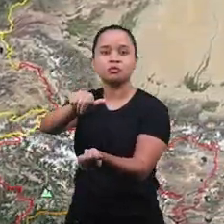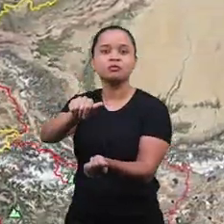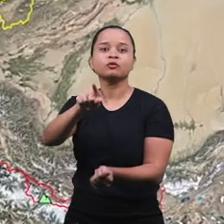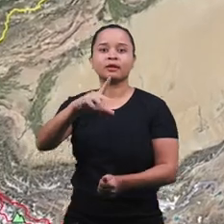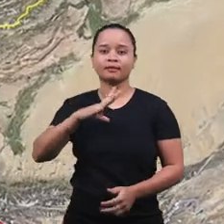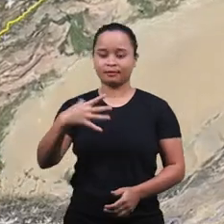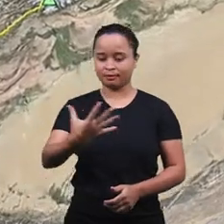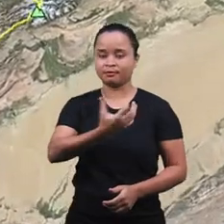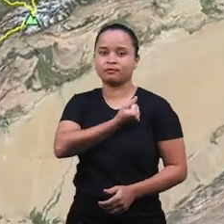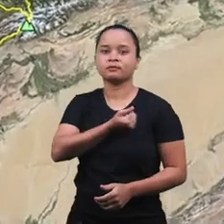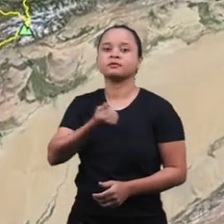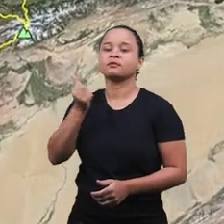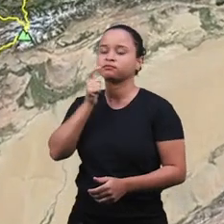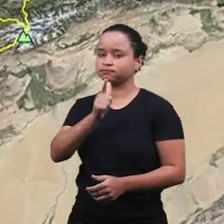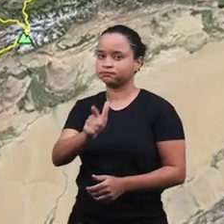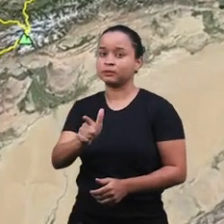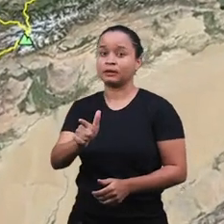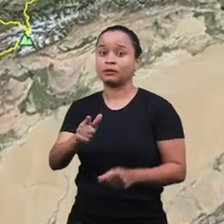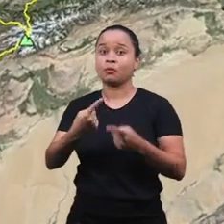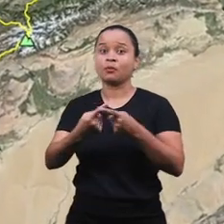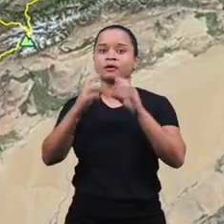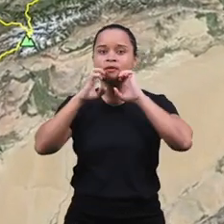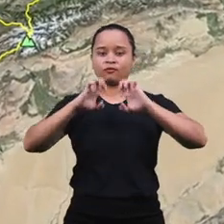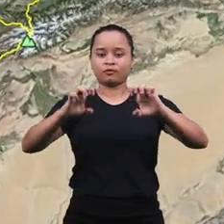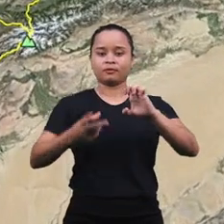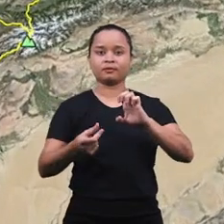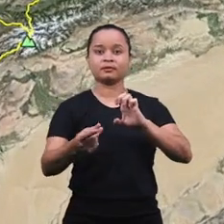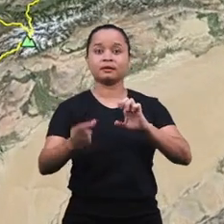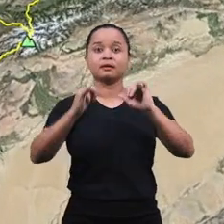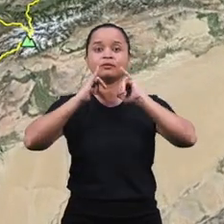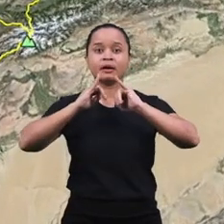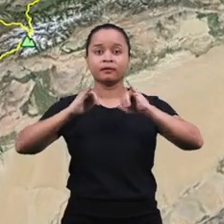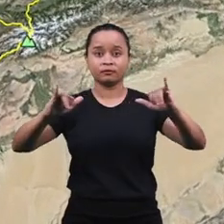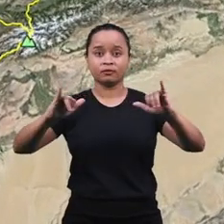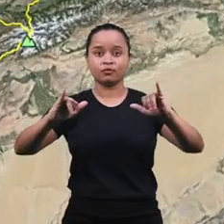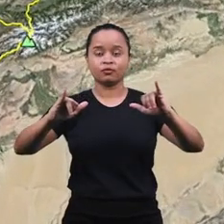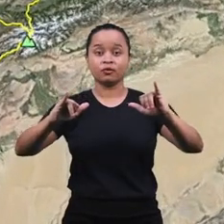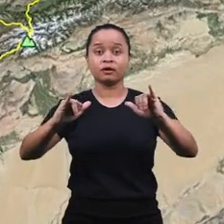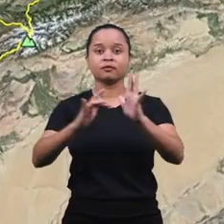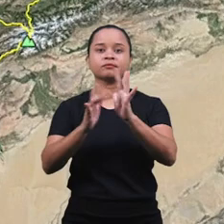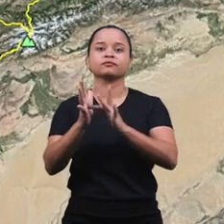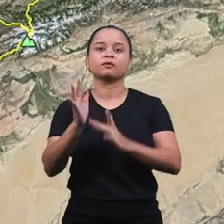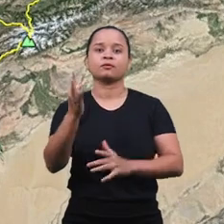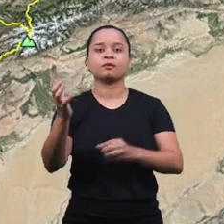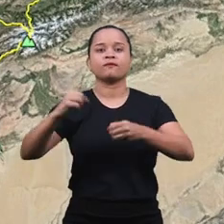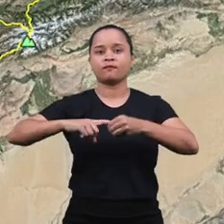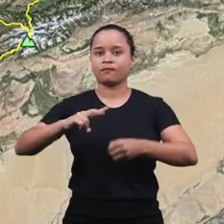par l'évangile éternel et par le message du retour imminent du Seigneur Jésus.